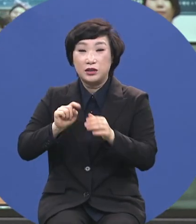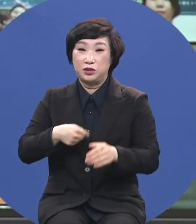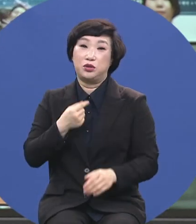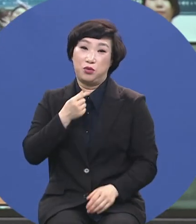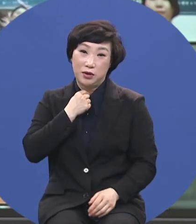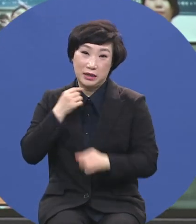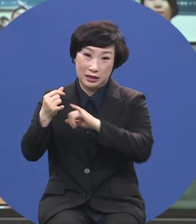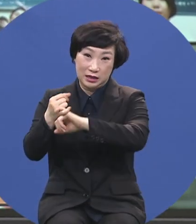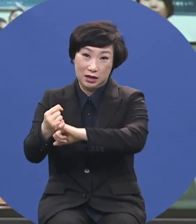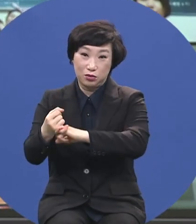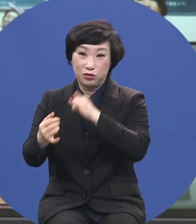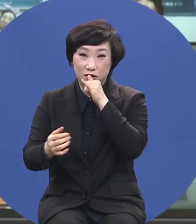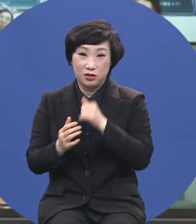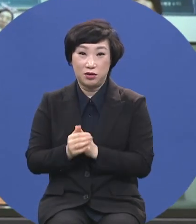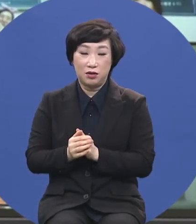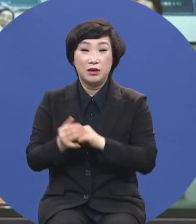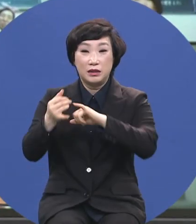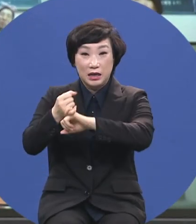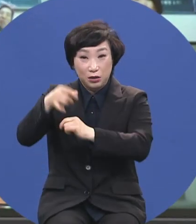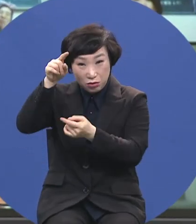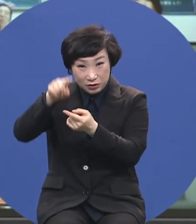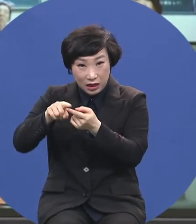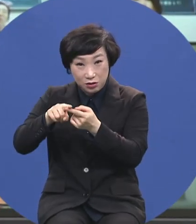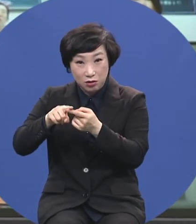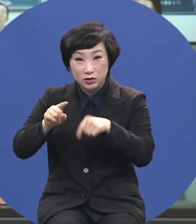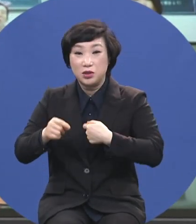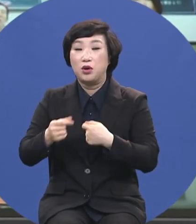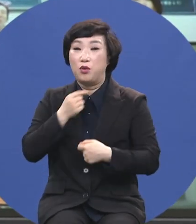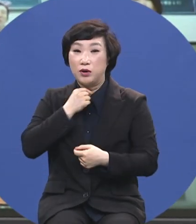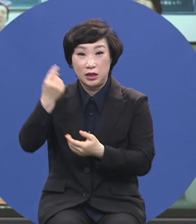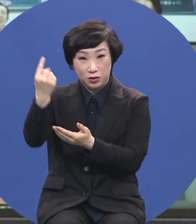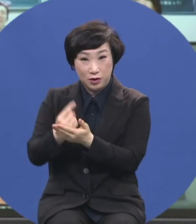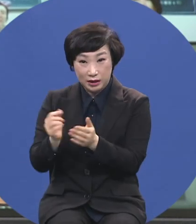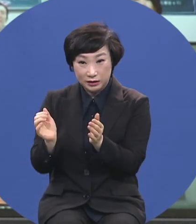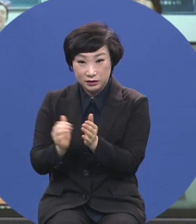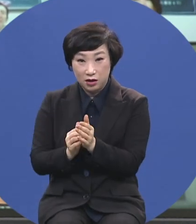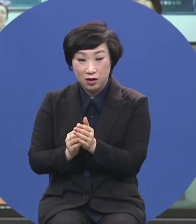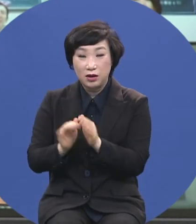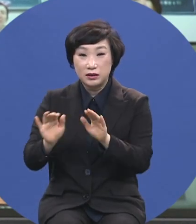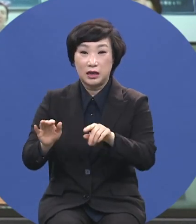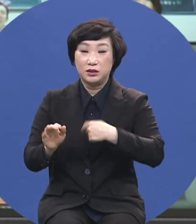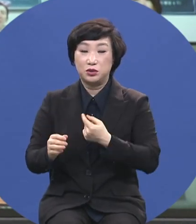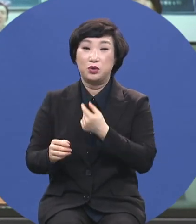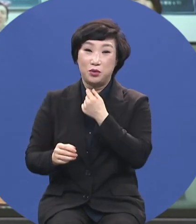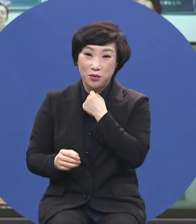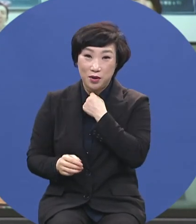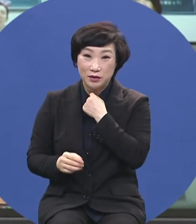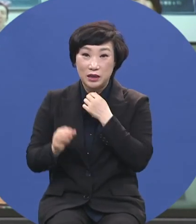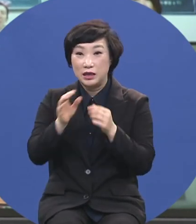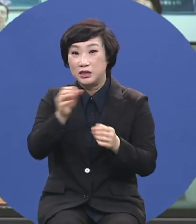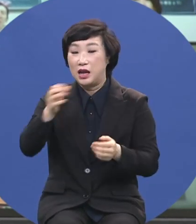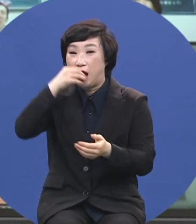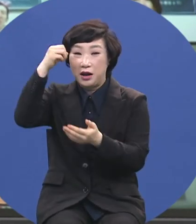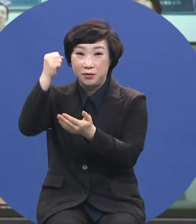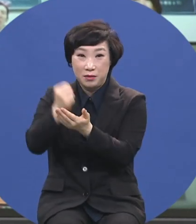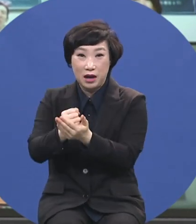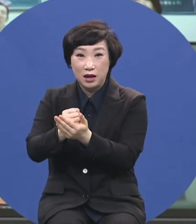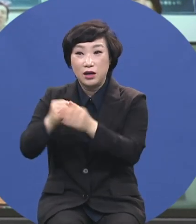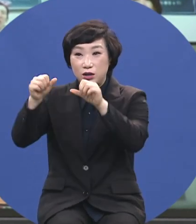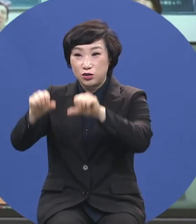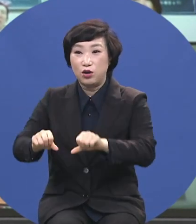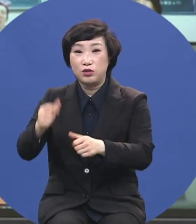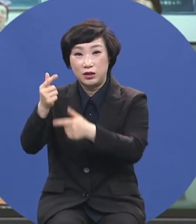자원해서 약속하셨고, 약속대로 자원해서 오셨고, 자원해서 십자가라는